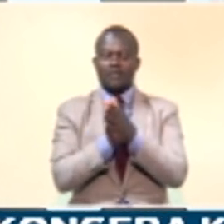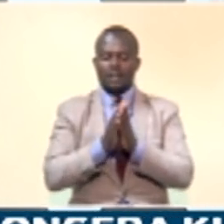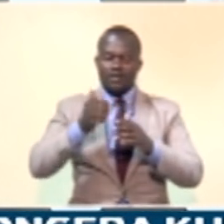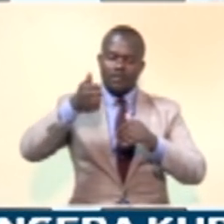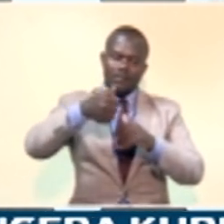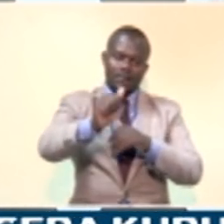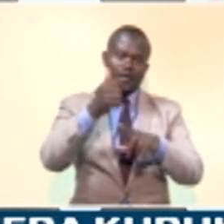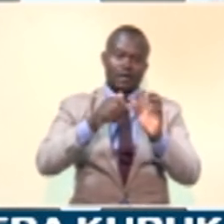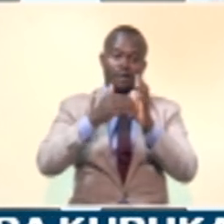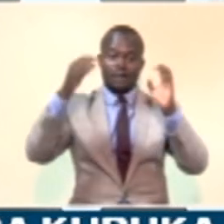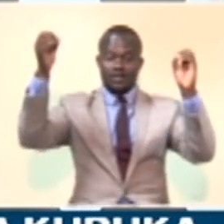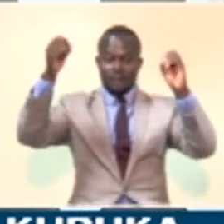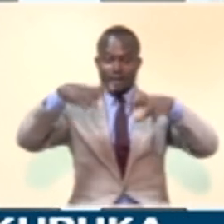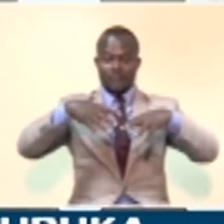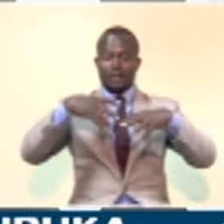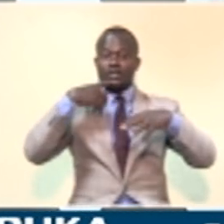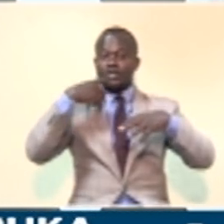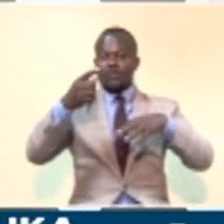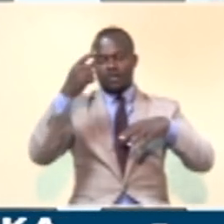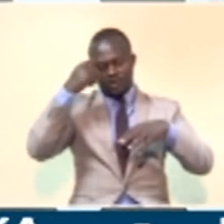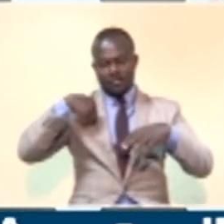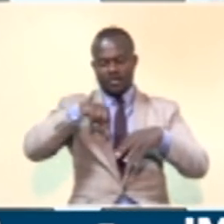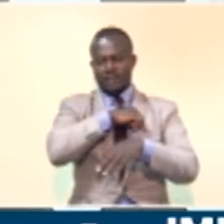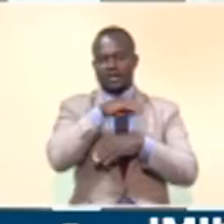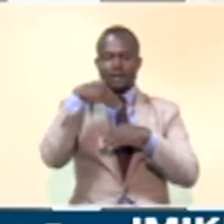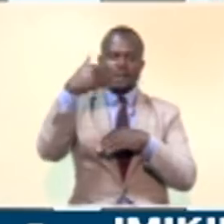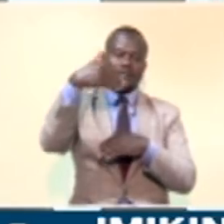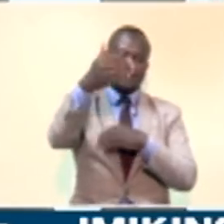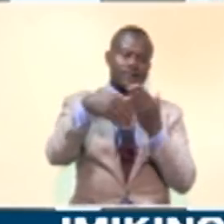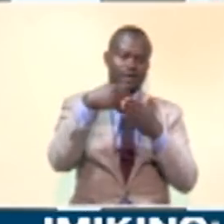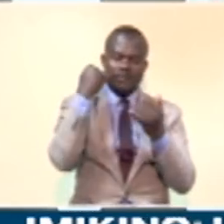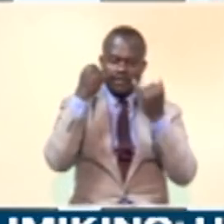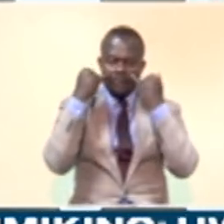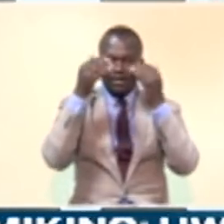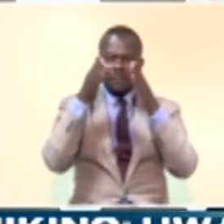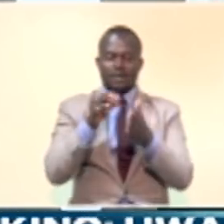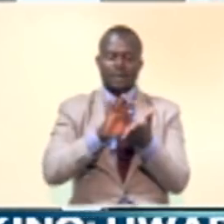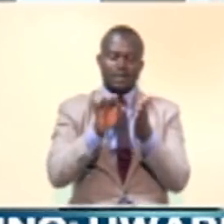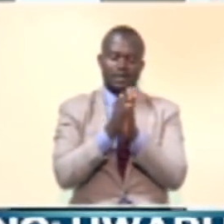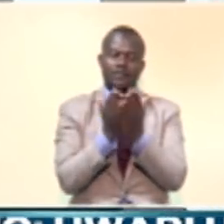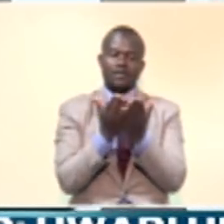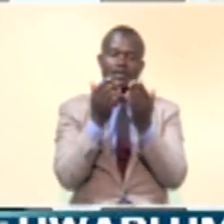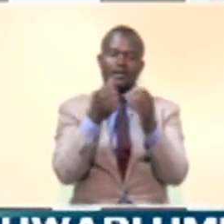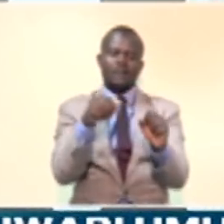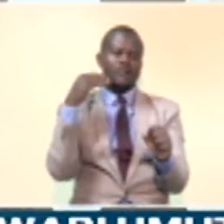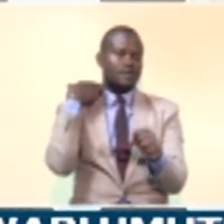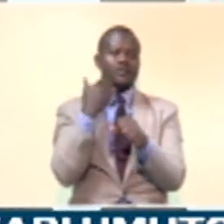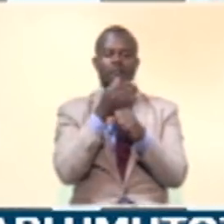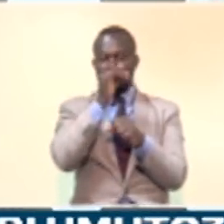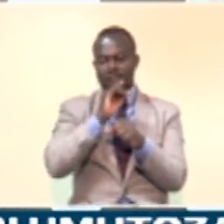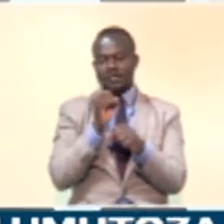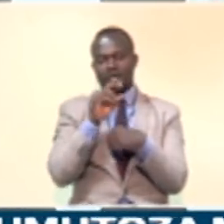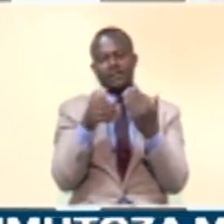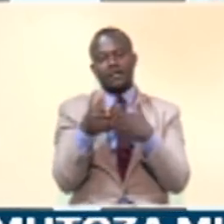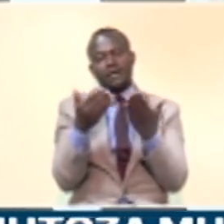kandi agaragara so rero kuri njyewe buri gihe iyo umuntu yanditse igitabo yaracitse ku icumu cyangwa